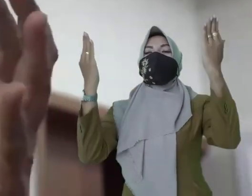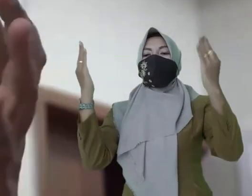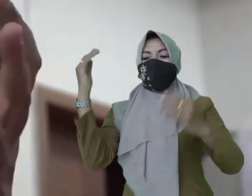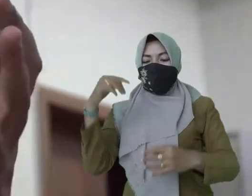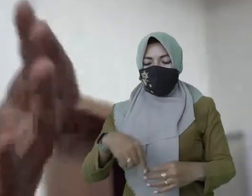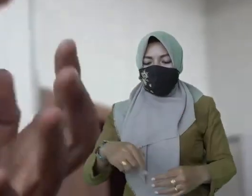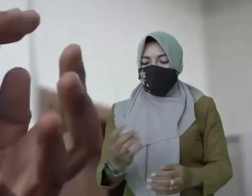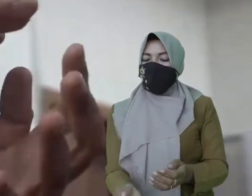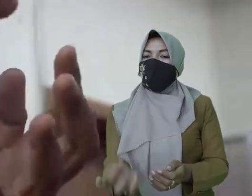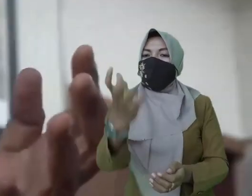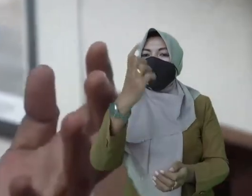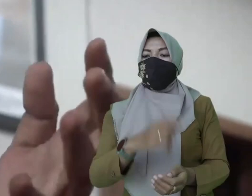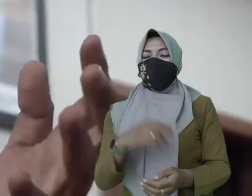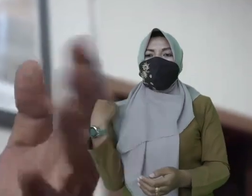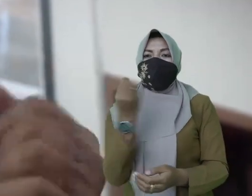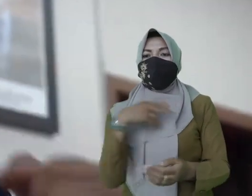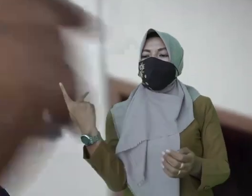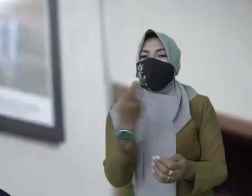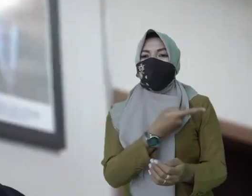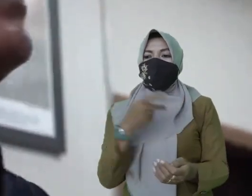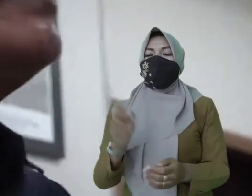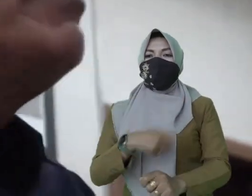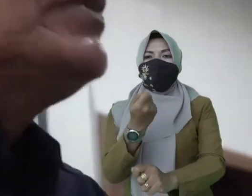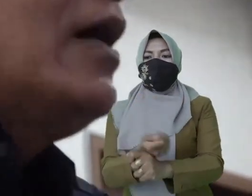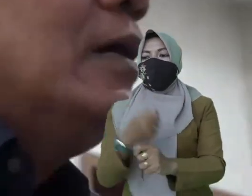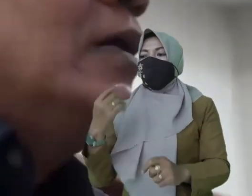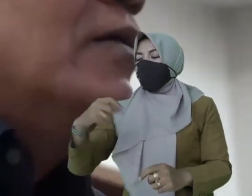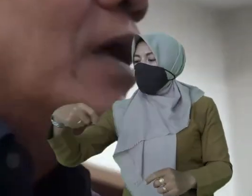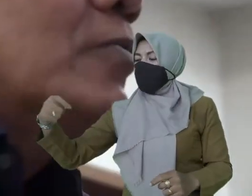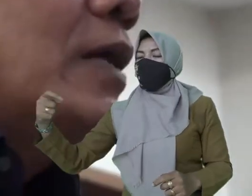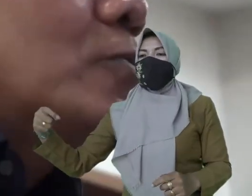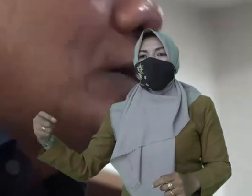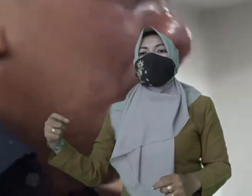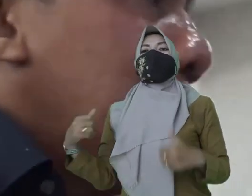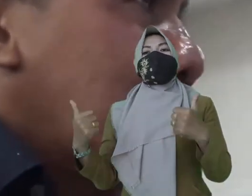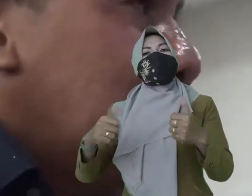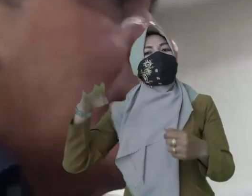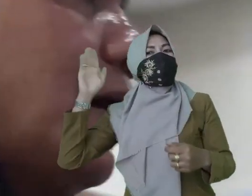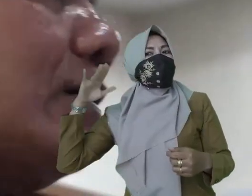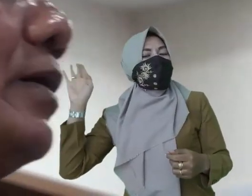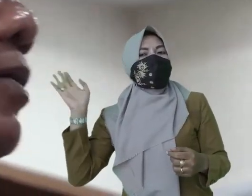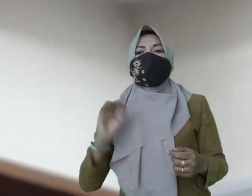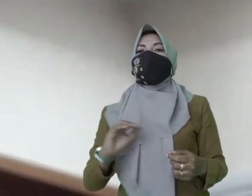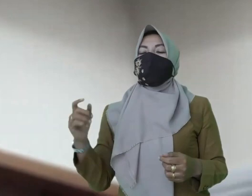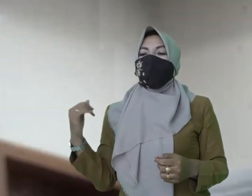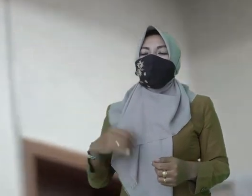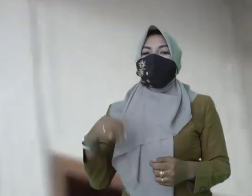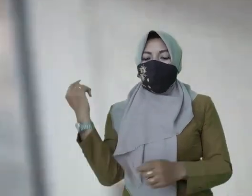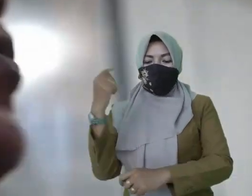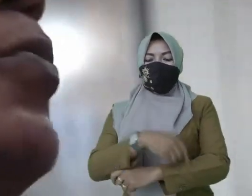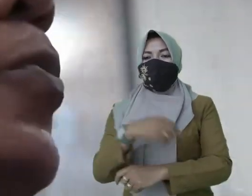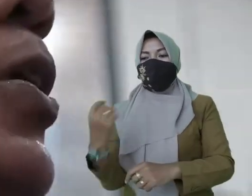makin dari bulan ke bulan makin ini datanya makin berkurang, dan kita bisa melakukan tugas pengabdian kita,